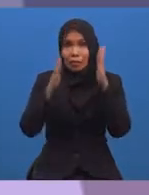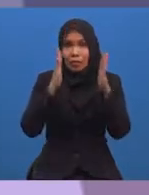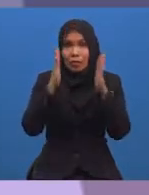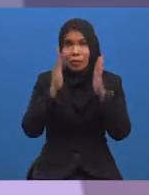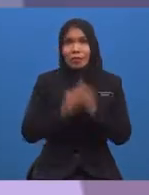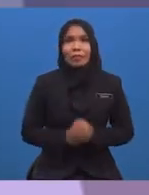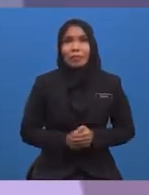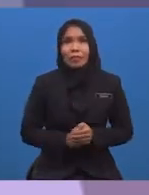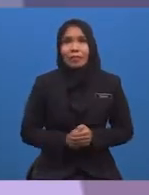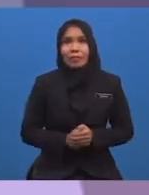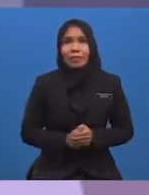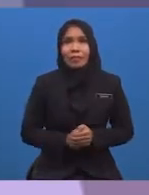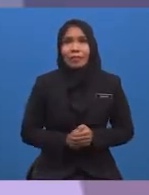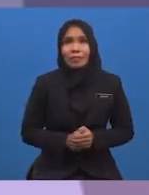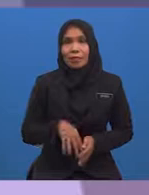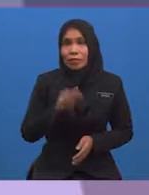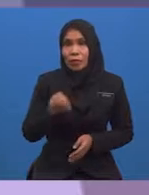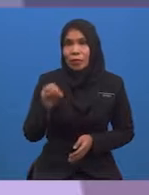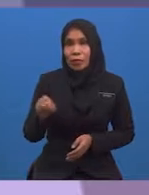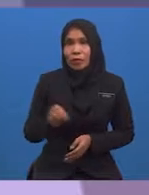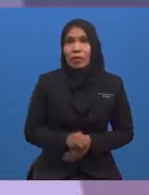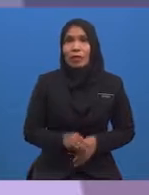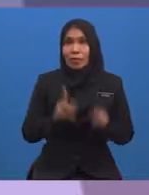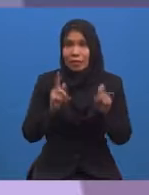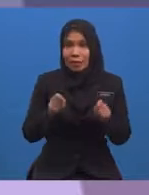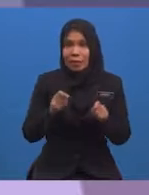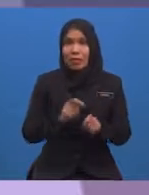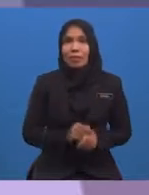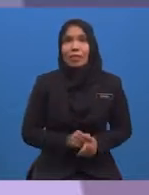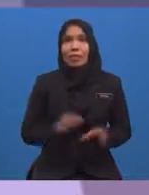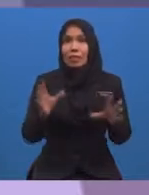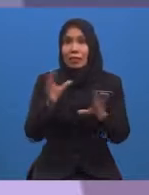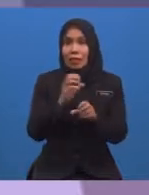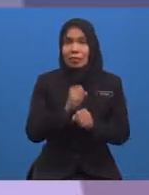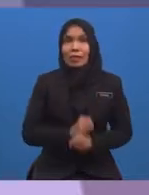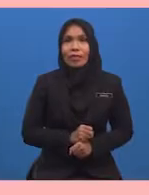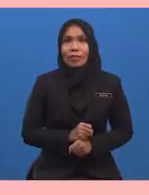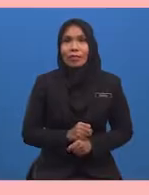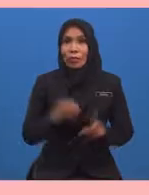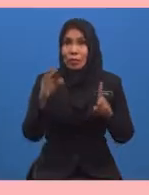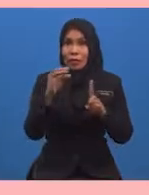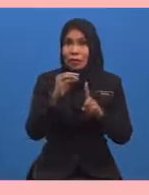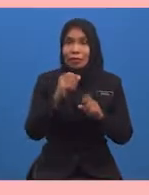Dalam tajuk ini, murid-murid perlu mencapai objektif pembelajaran iaitu